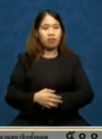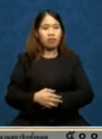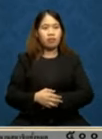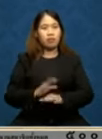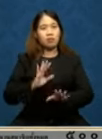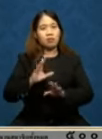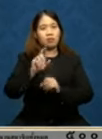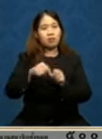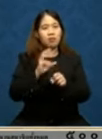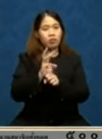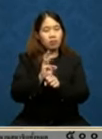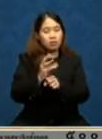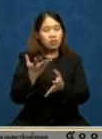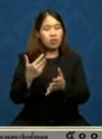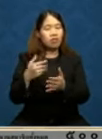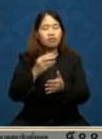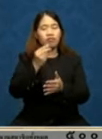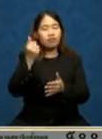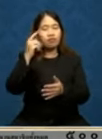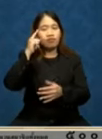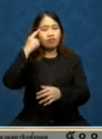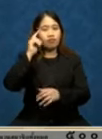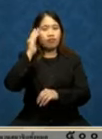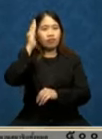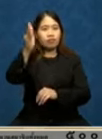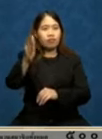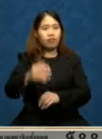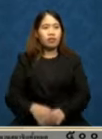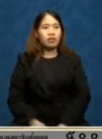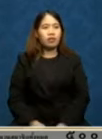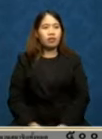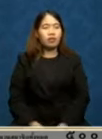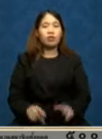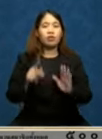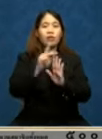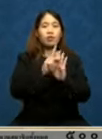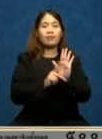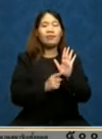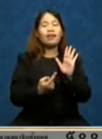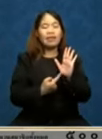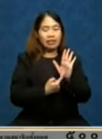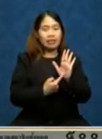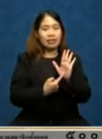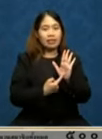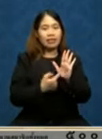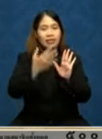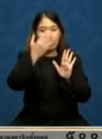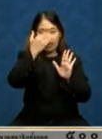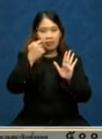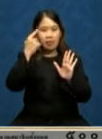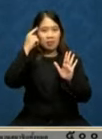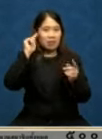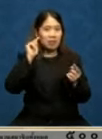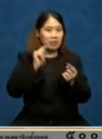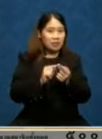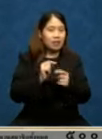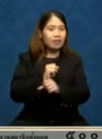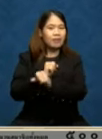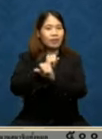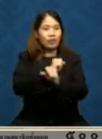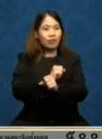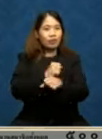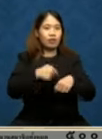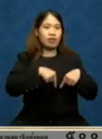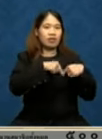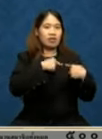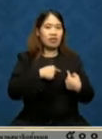ปีหรือกี่ปีข้างหน้าได้ดังนั้นครับกฎหมายข้อนี้จึงมีเพื่อปกป้องจิตใจและร่างกายของเด็กไม่ให้แตกสล